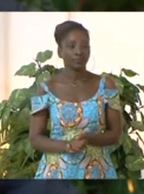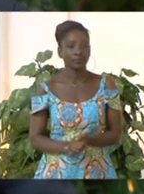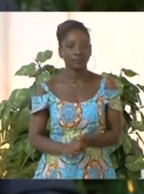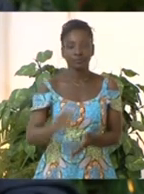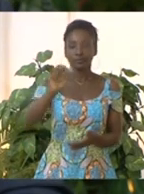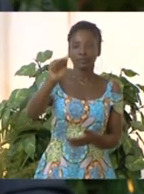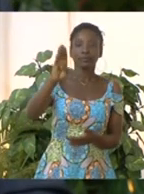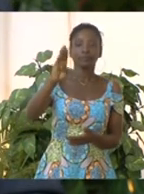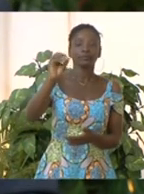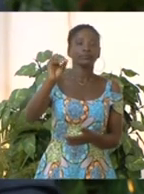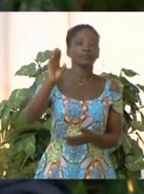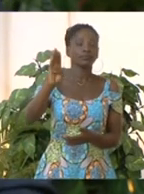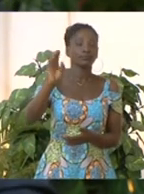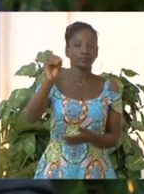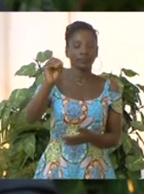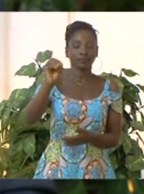Abobo,